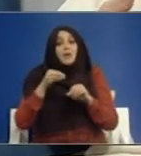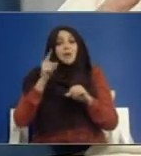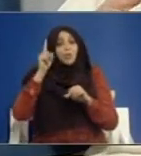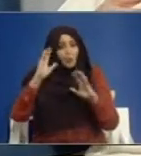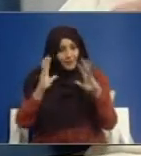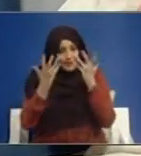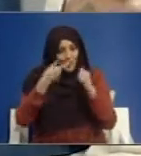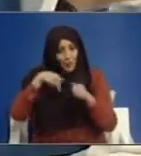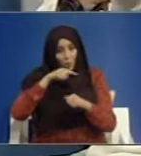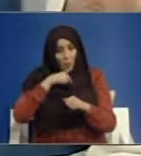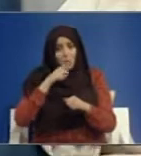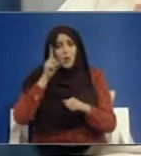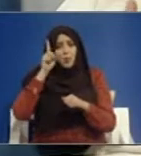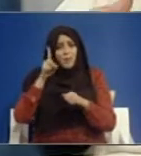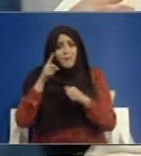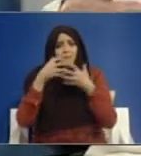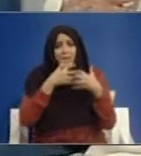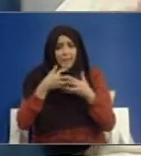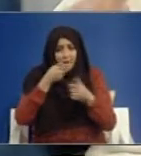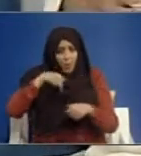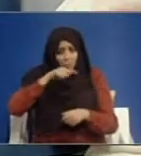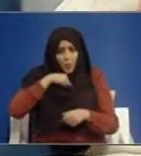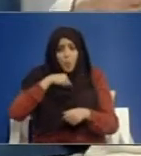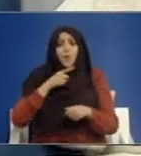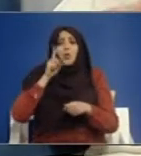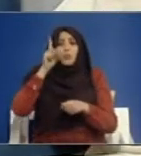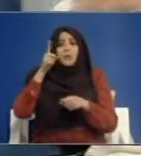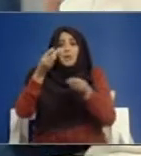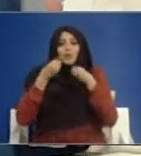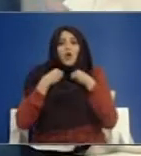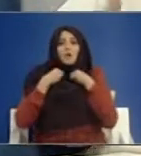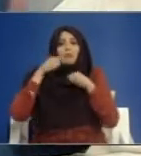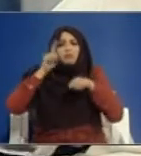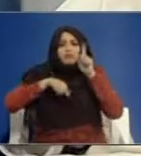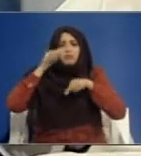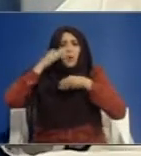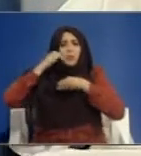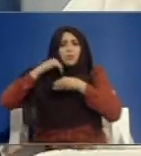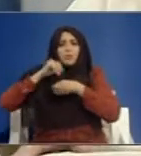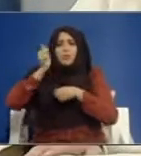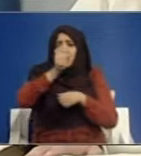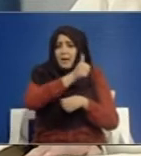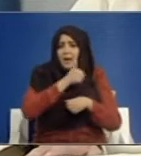خلقنا وهو الذي صنعنا وهو الذي أودع فينا ما نريد وما لا نريد.